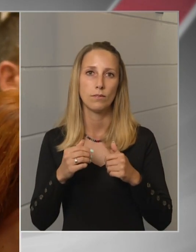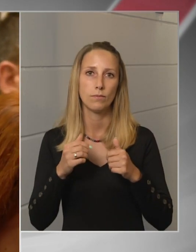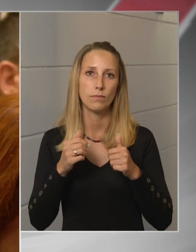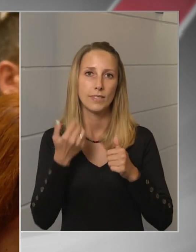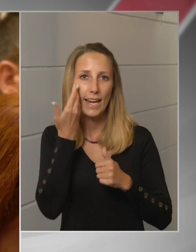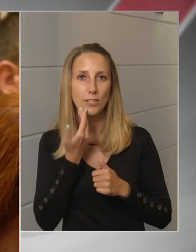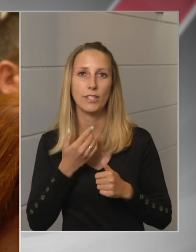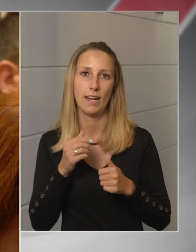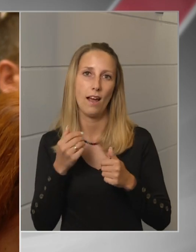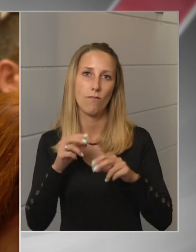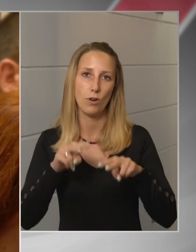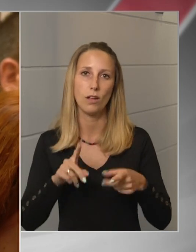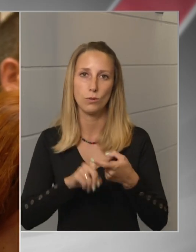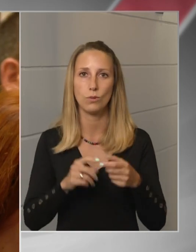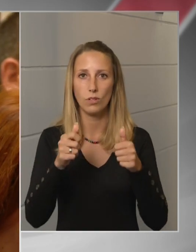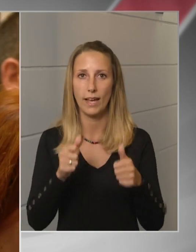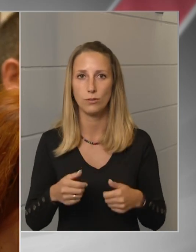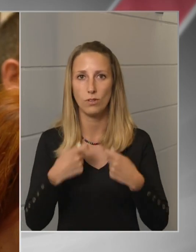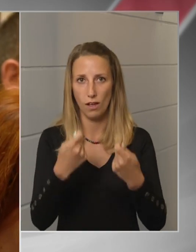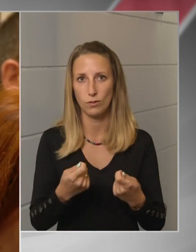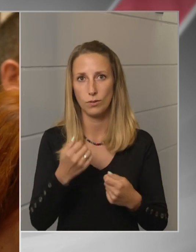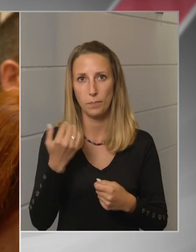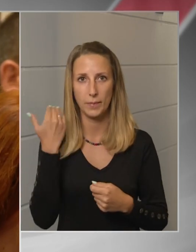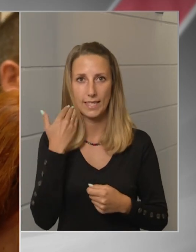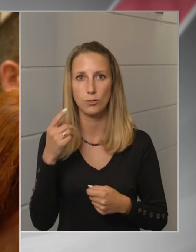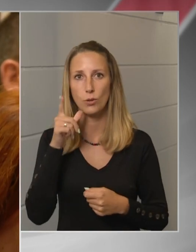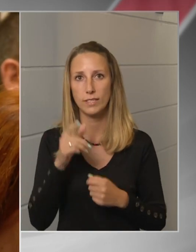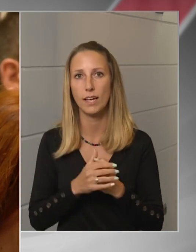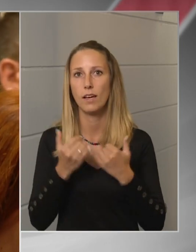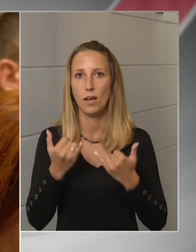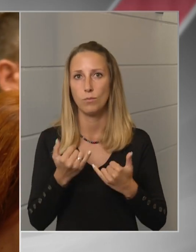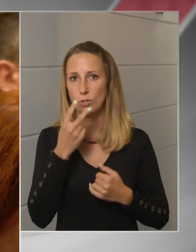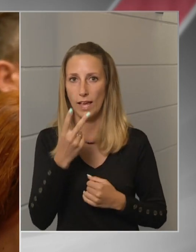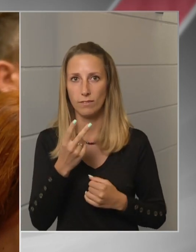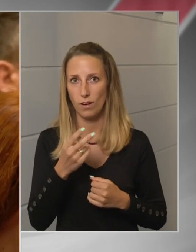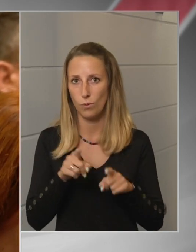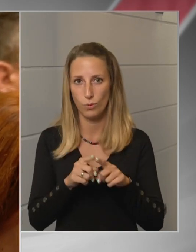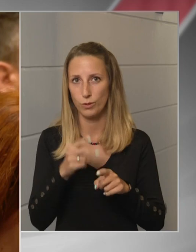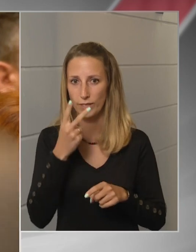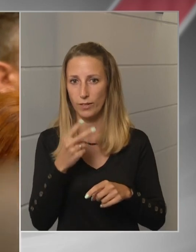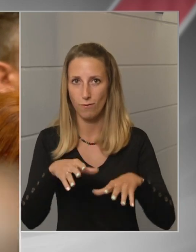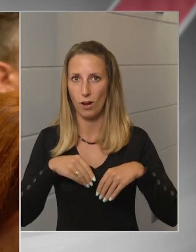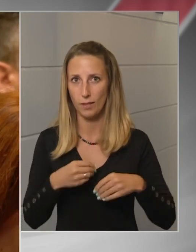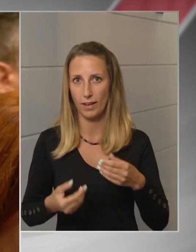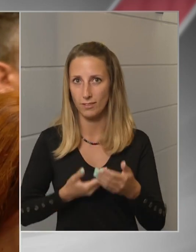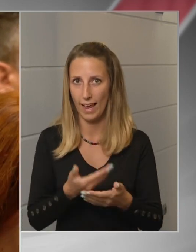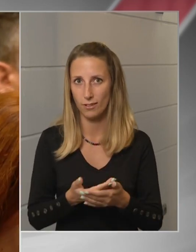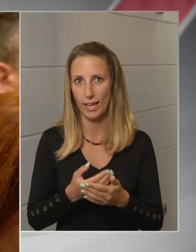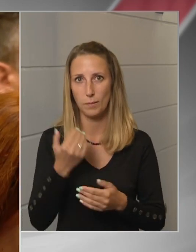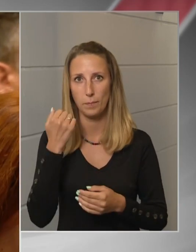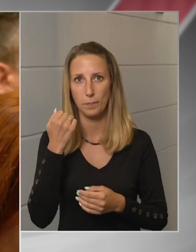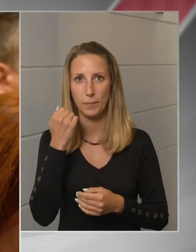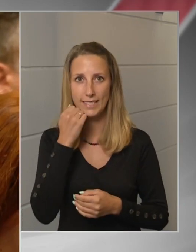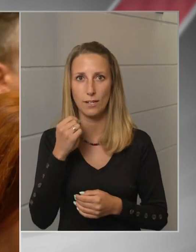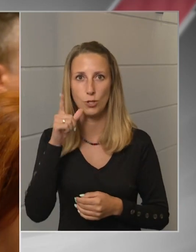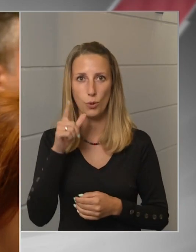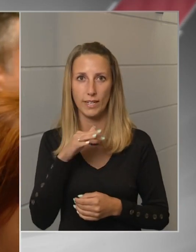Lőrincnek. Most ugye a Tihanyi gazdaság épületeit látva úgy tűnik, hogy nem fogadta meg az önajánlatát. Tehát Mészáros Lőrinc most